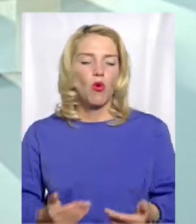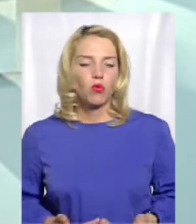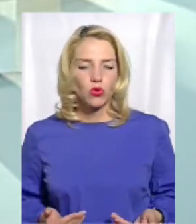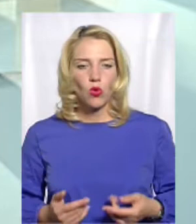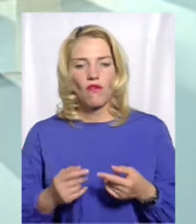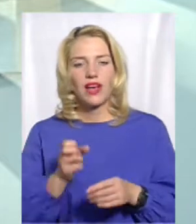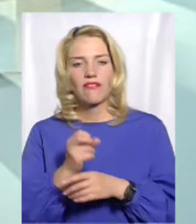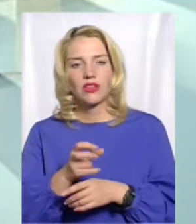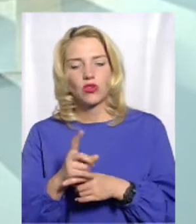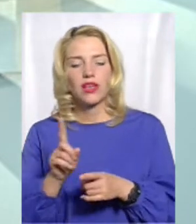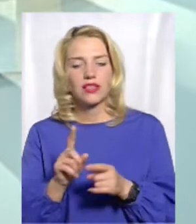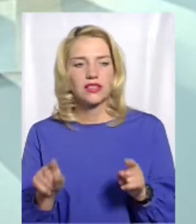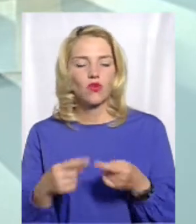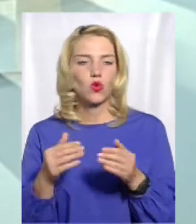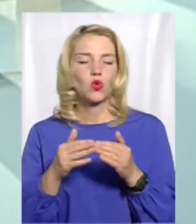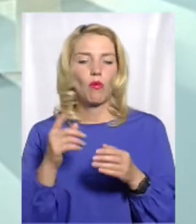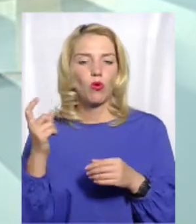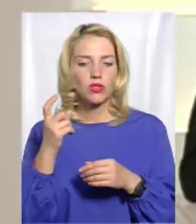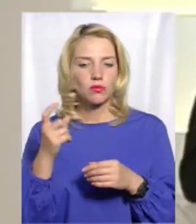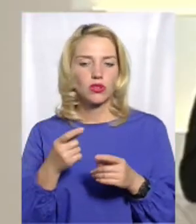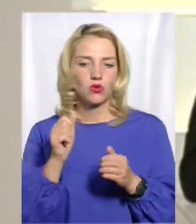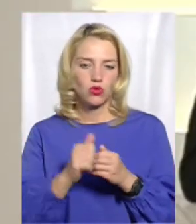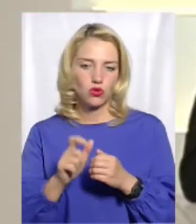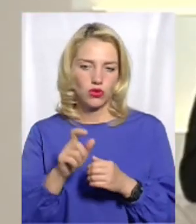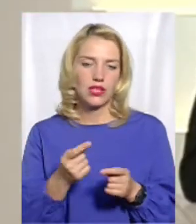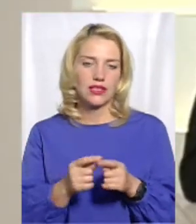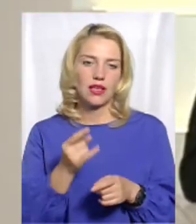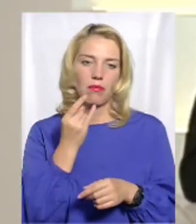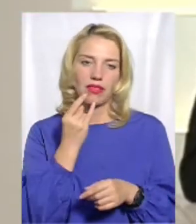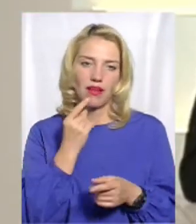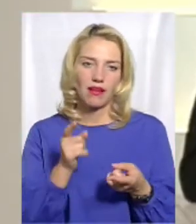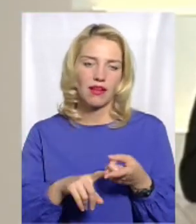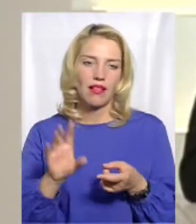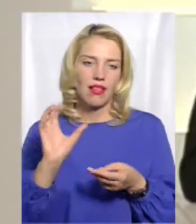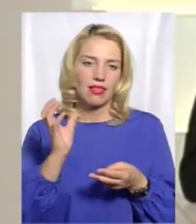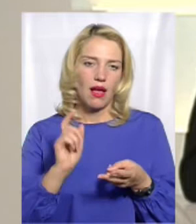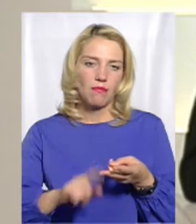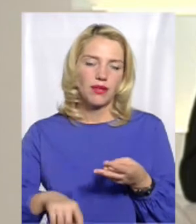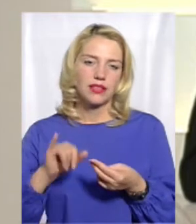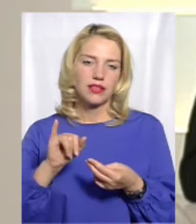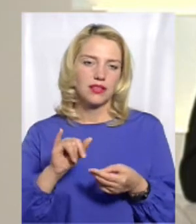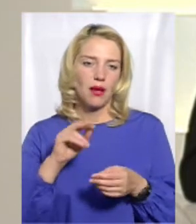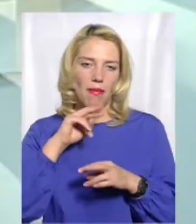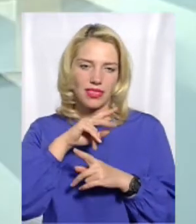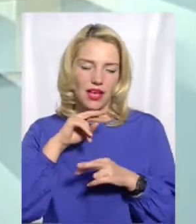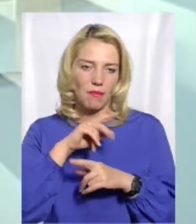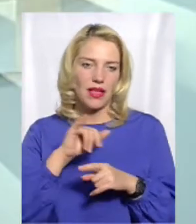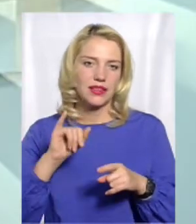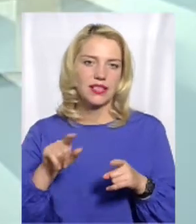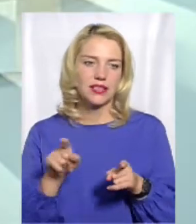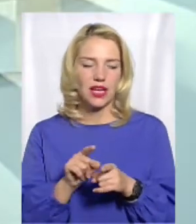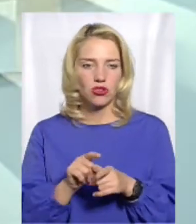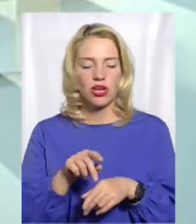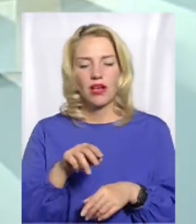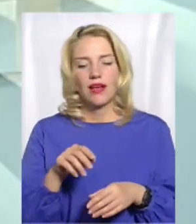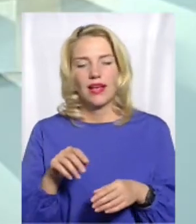в домогосподарстві кожної людини. Це ті самі і батарейки, і лампи, і медикаменти. Та сама тара з